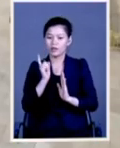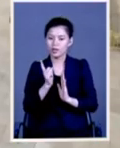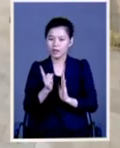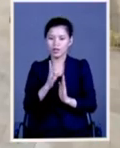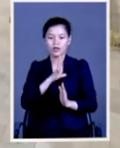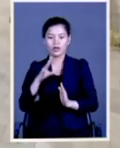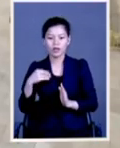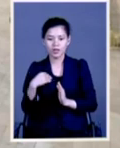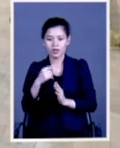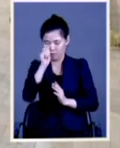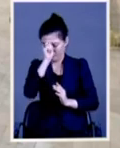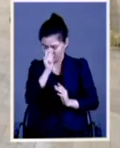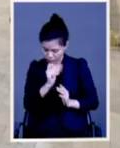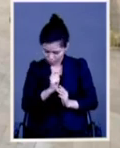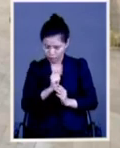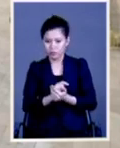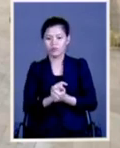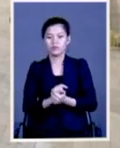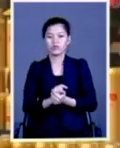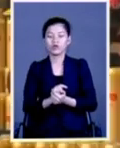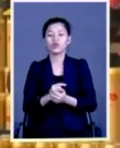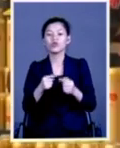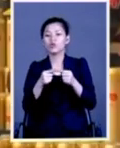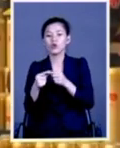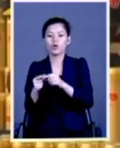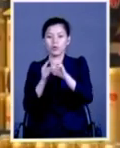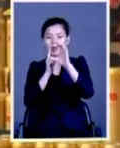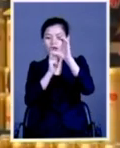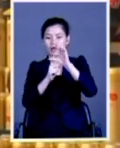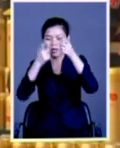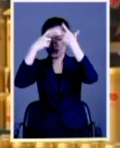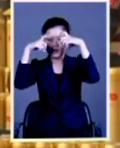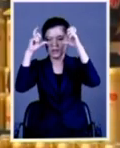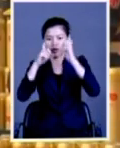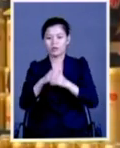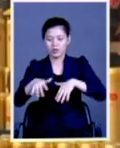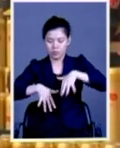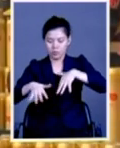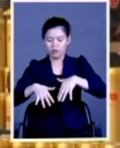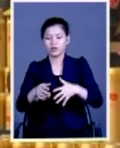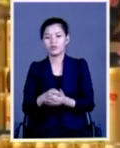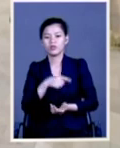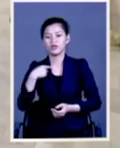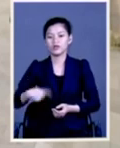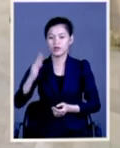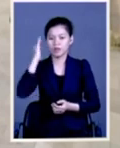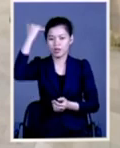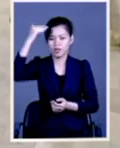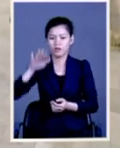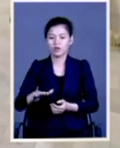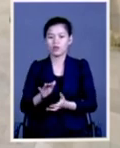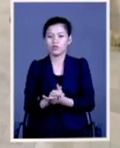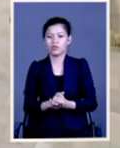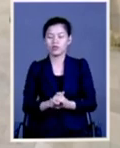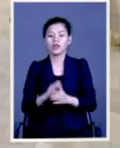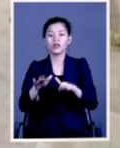และขอแสดงความฮู้บุญคุณอย่างลึกซึ้งต่อภาครัฐบาลและประชาชนจีนไอน้องที่ได้ให้การสนับสนุนและช่วยเหลืออันใหญ่หลว